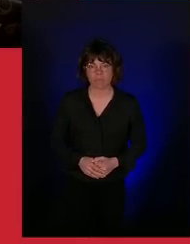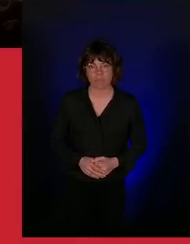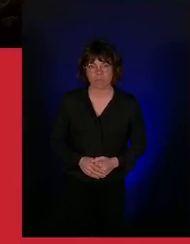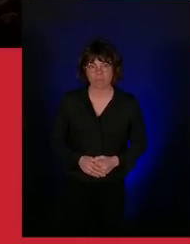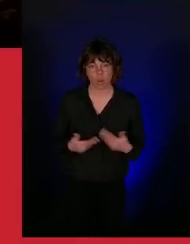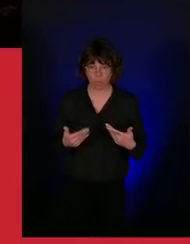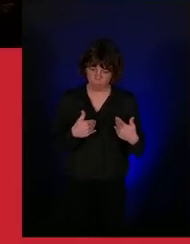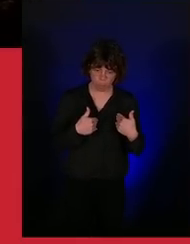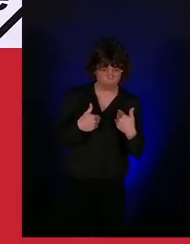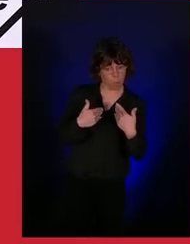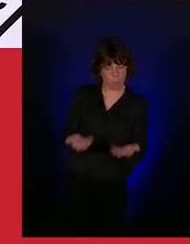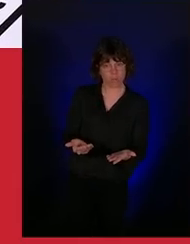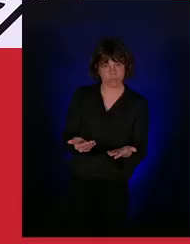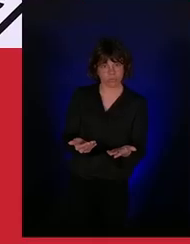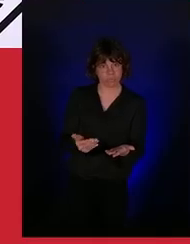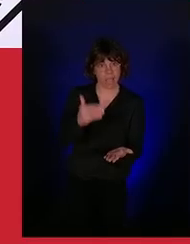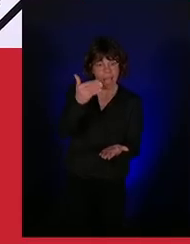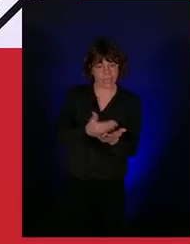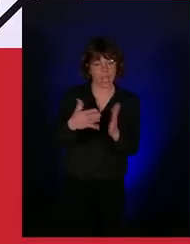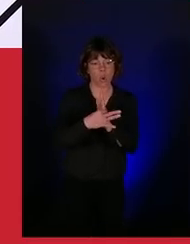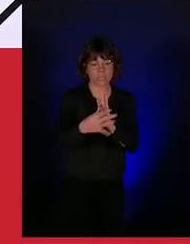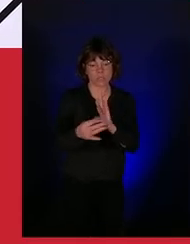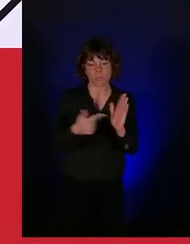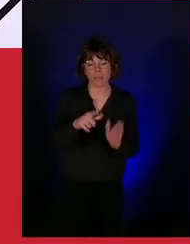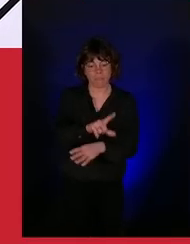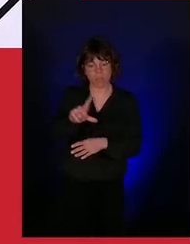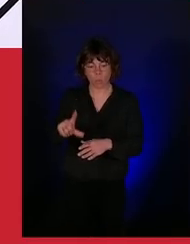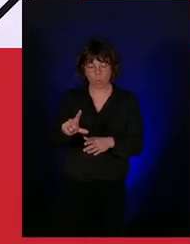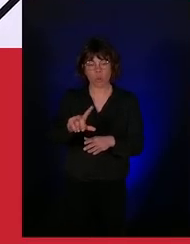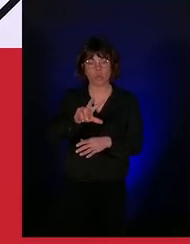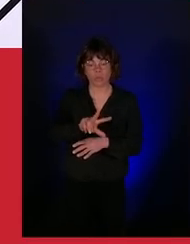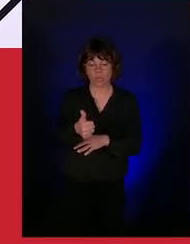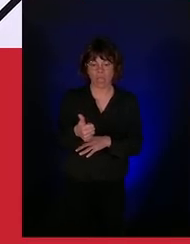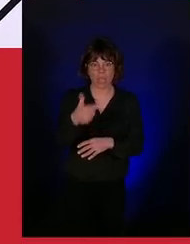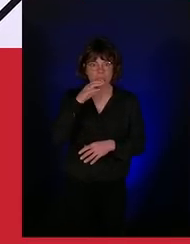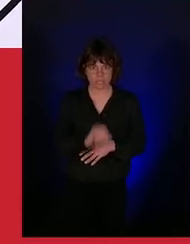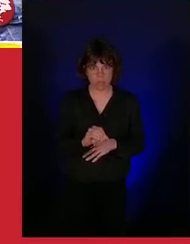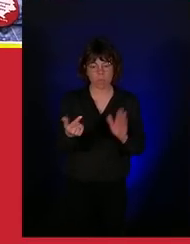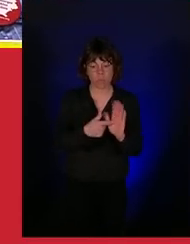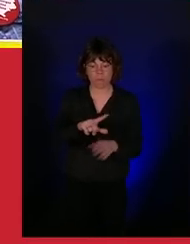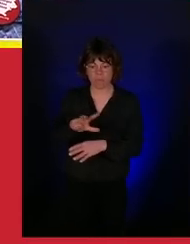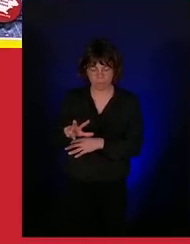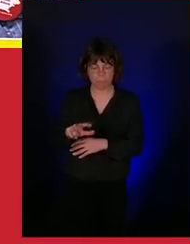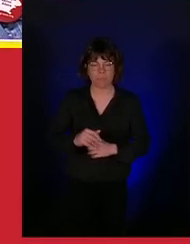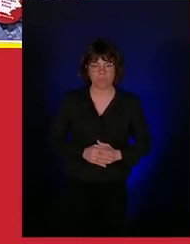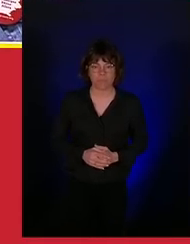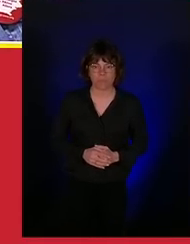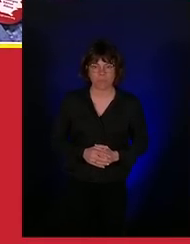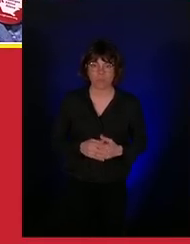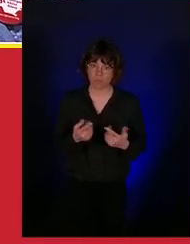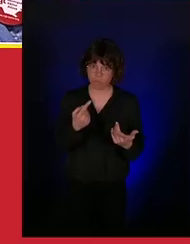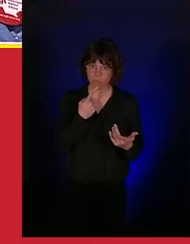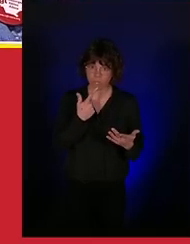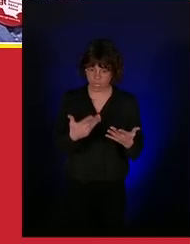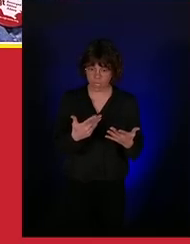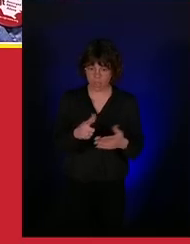Nous proposons d'arrêter l'exercice des cotisations 2022 le 31 décembre 2023, soit